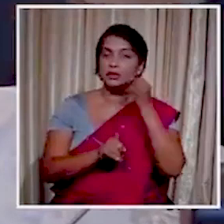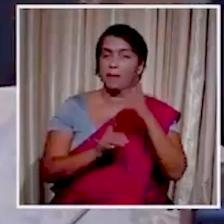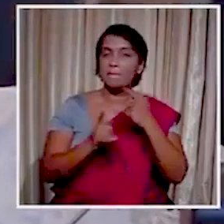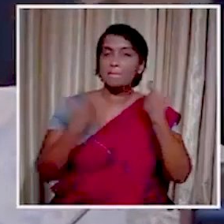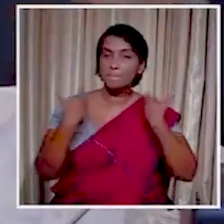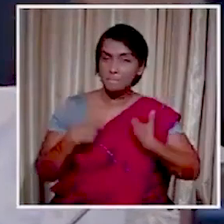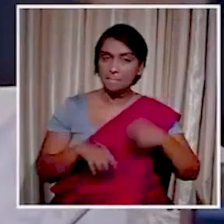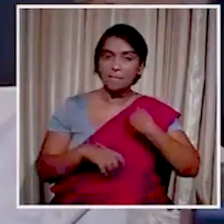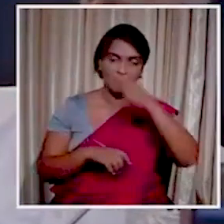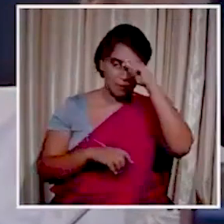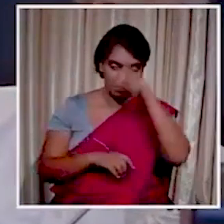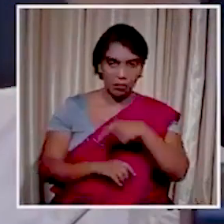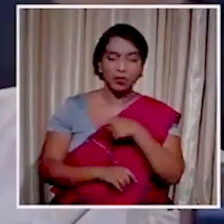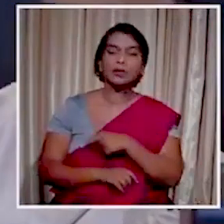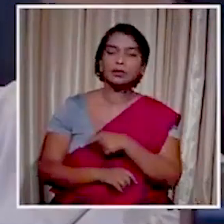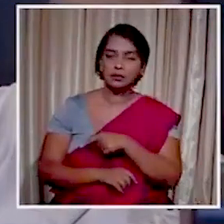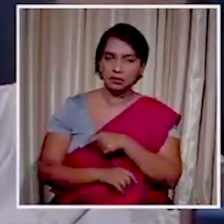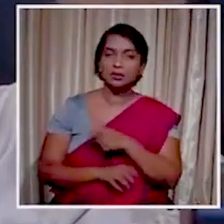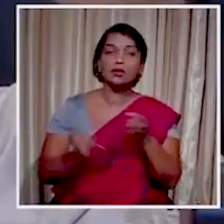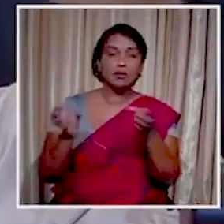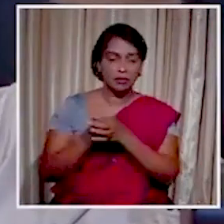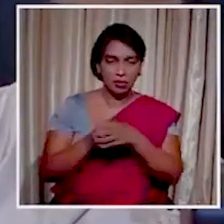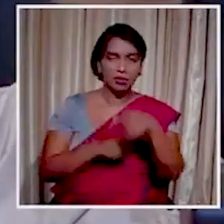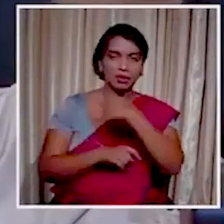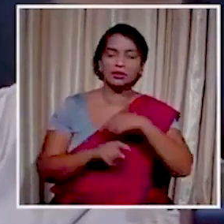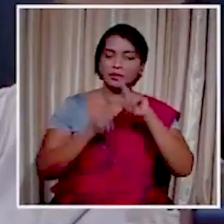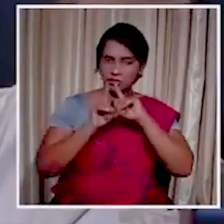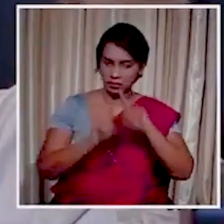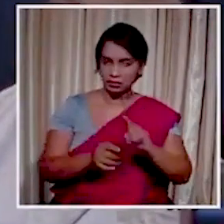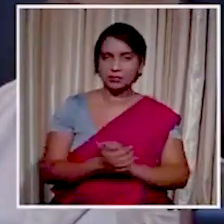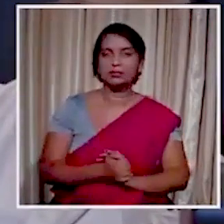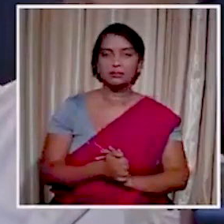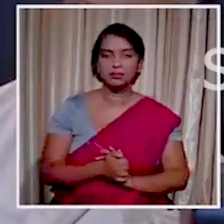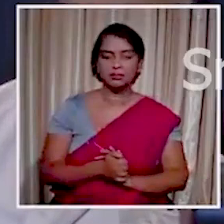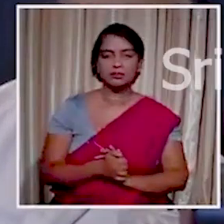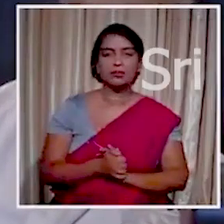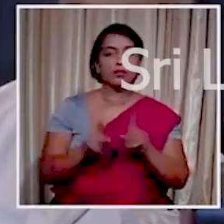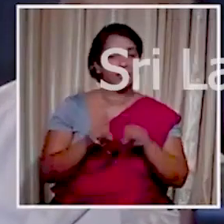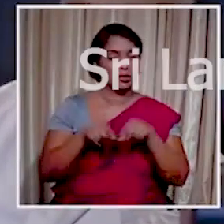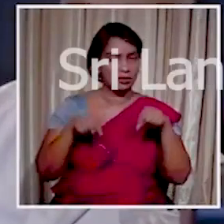මහින්ද රාජපක්ෂ මහතුමාගෙන්ුත් ඒ පක්ෂය වෙනුවෙන් ඒ ඉල්ලීම කරන්න. ඒ වගේම